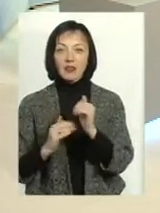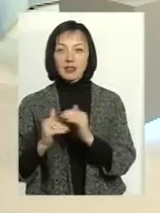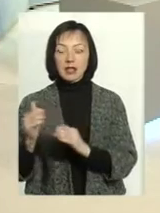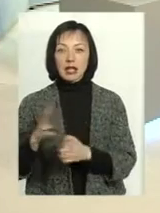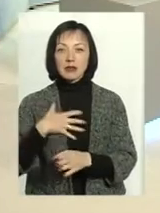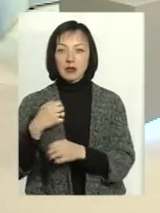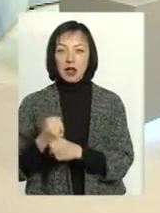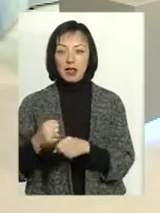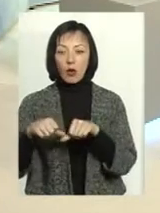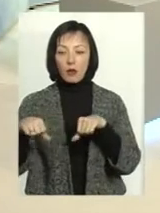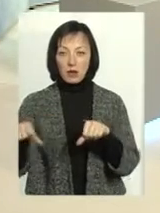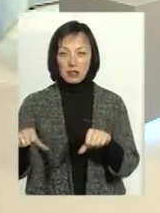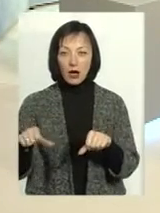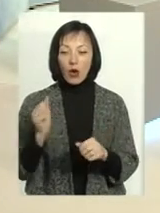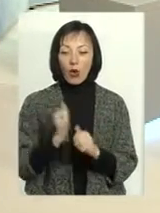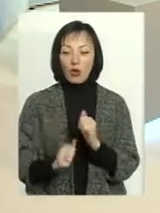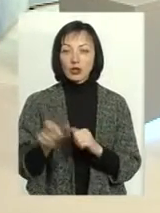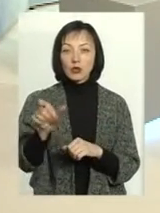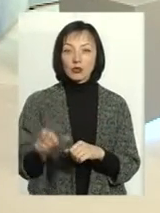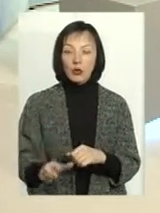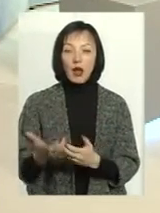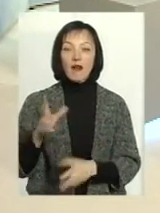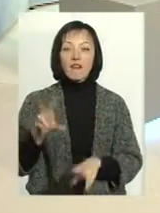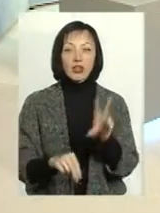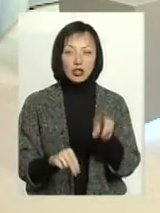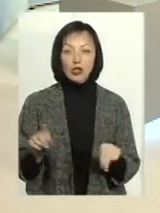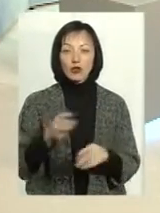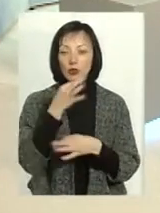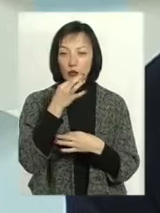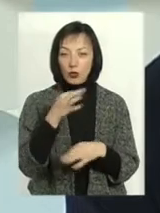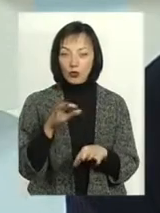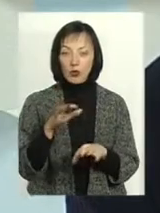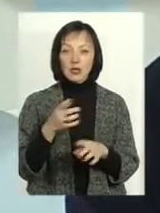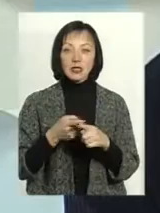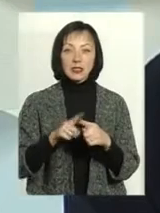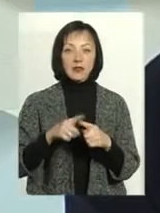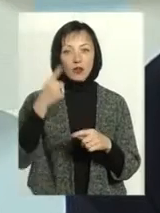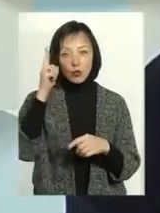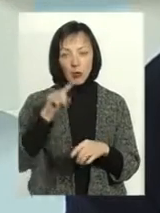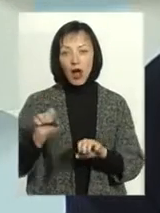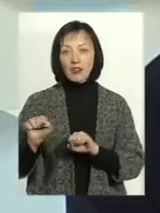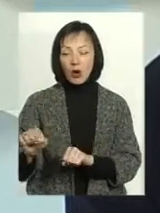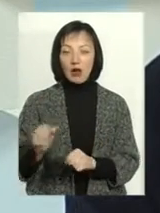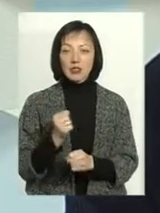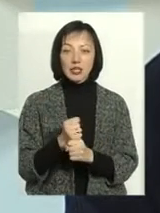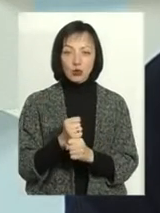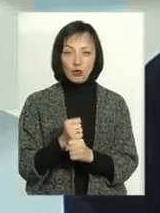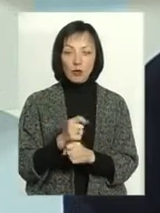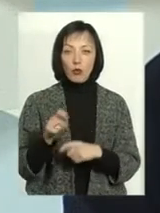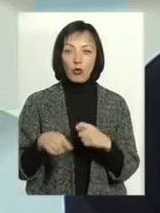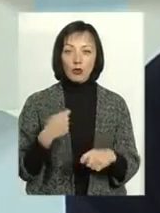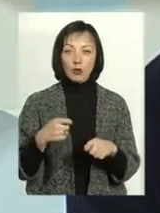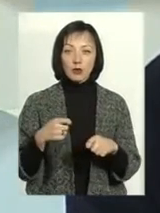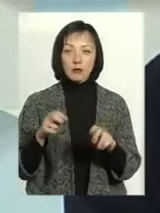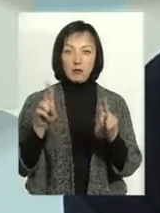кваліфікаційно-дисциплінарна комісія Хмельницької області. Кожна особа, яка вважає, що будь-яка особа, яка це відома, що адвокатом здійснено порушення